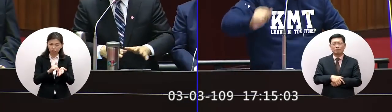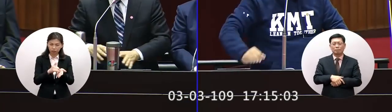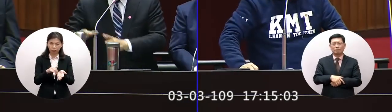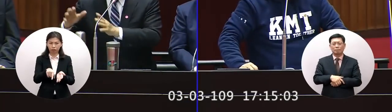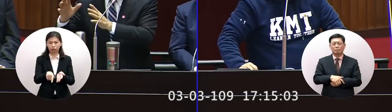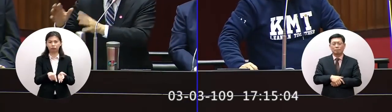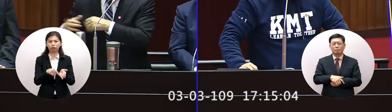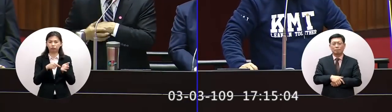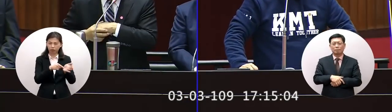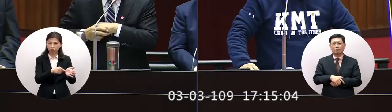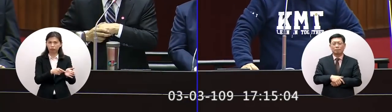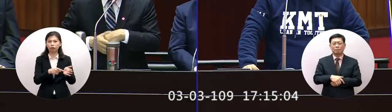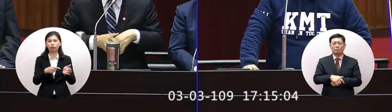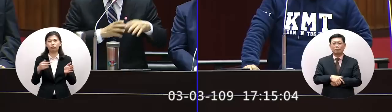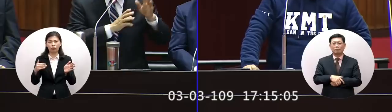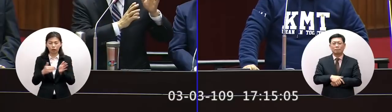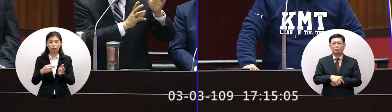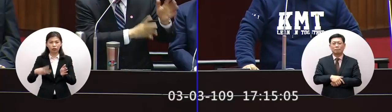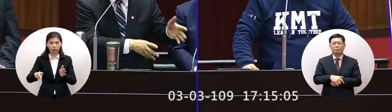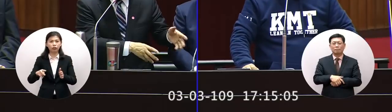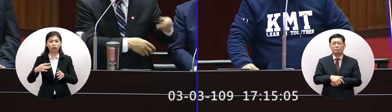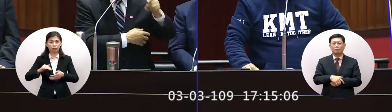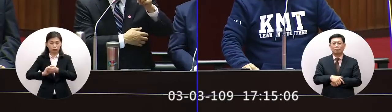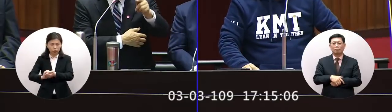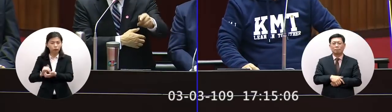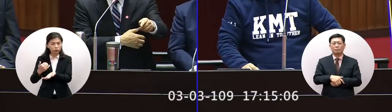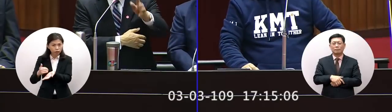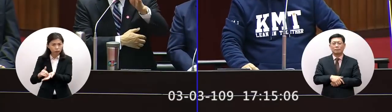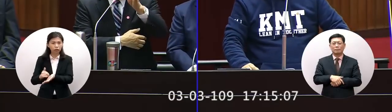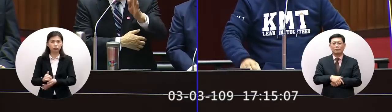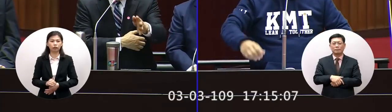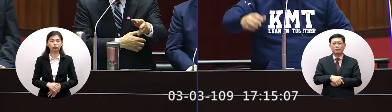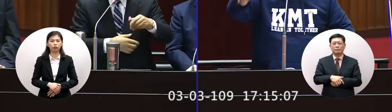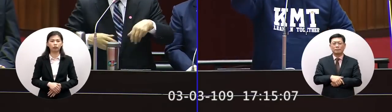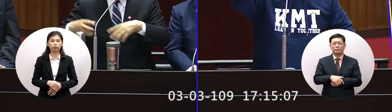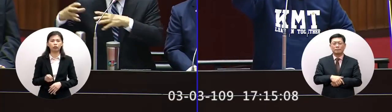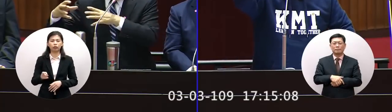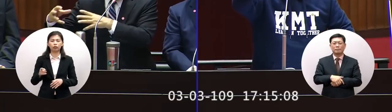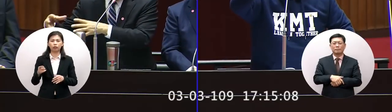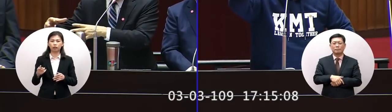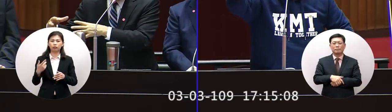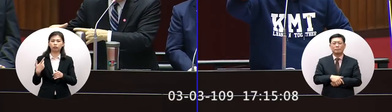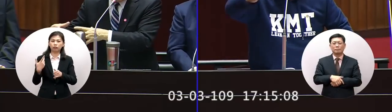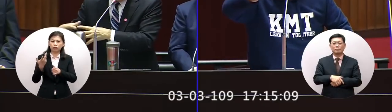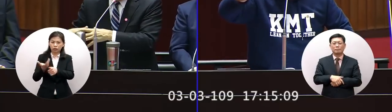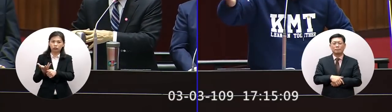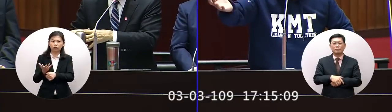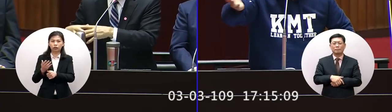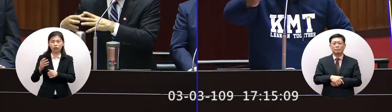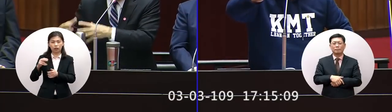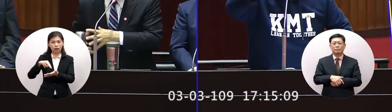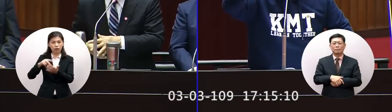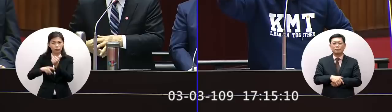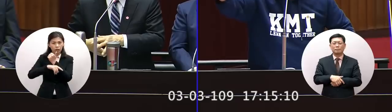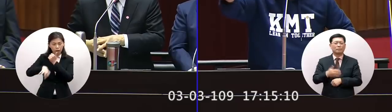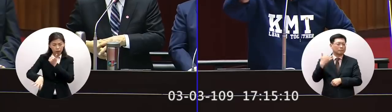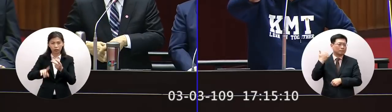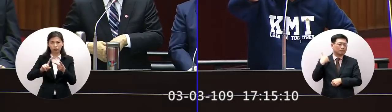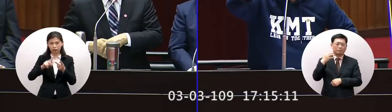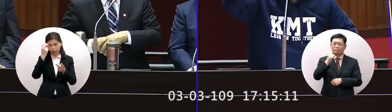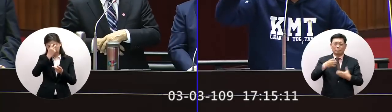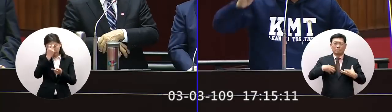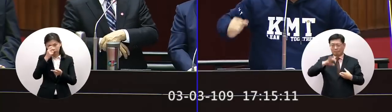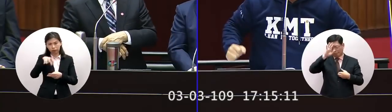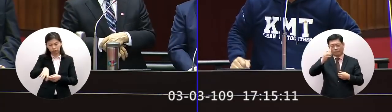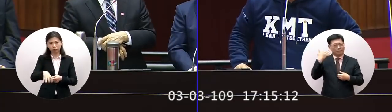且还有决算的啦，还有预算有加有另外的， 过去啥事人 心计。 过去